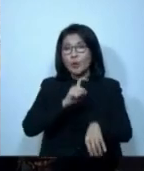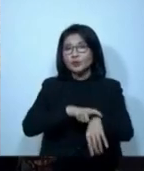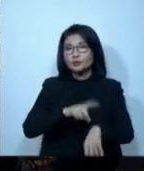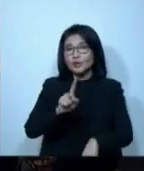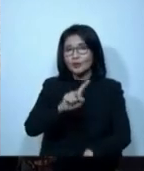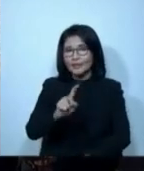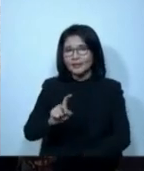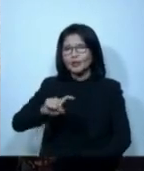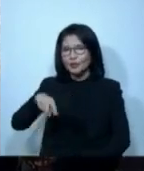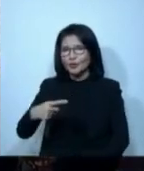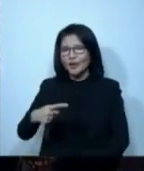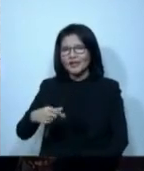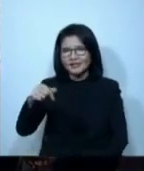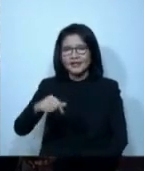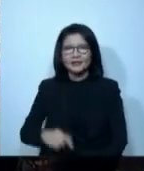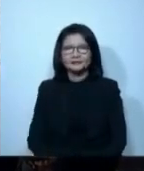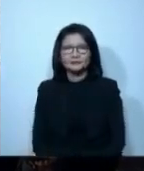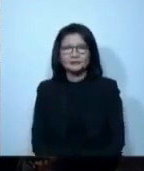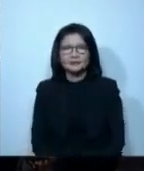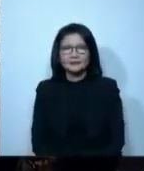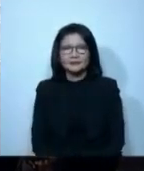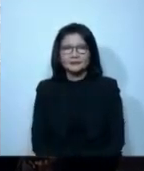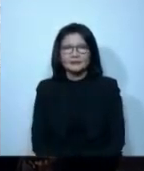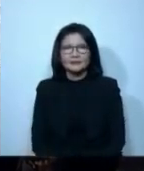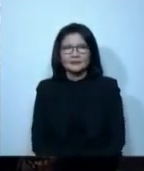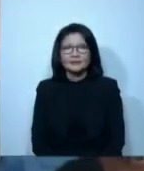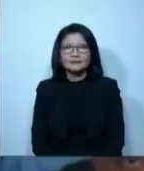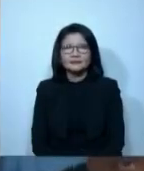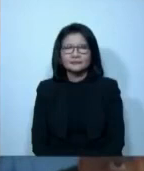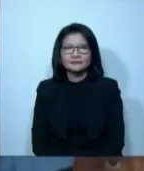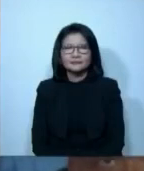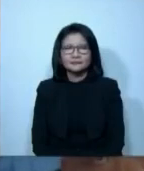1 menit dimulai dari sekarang.